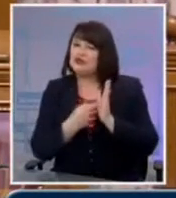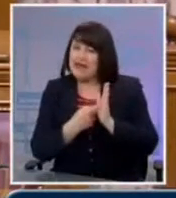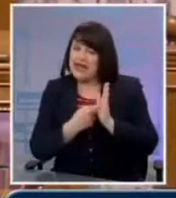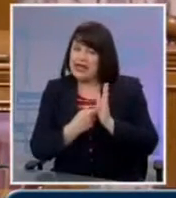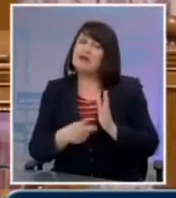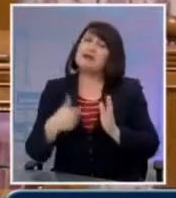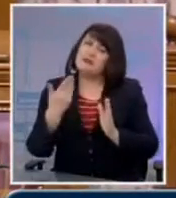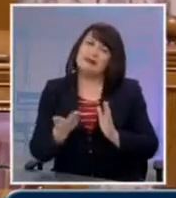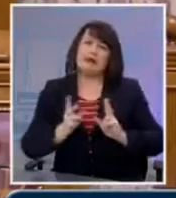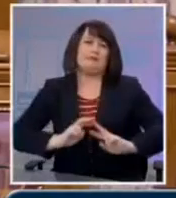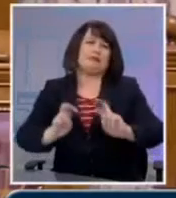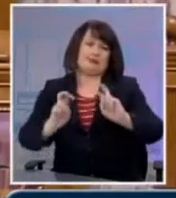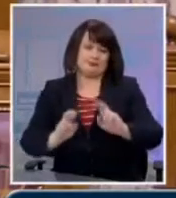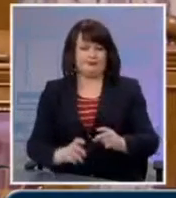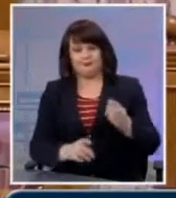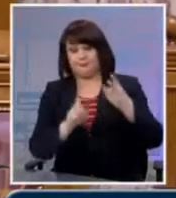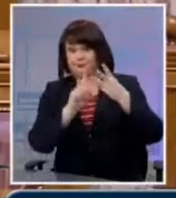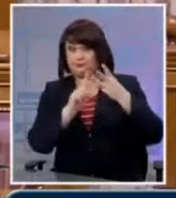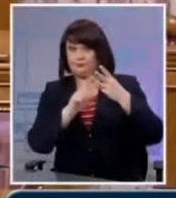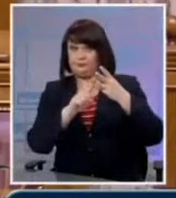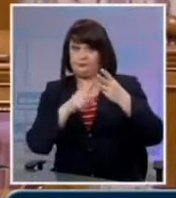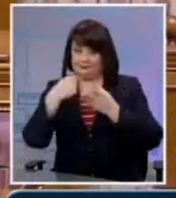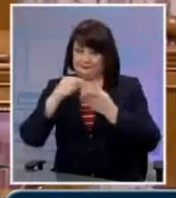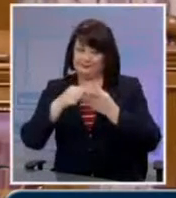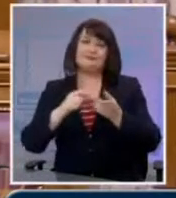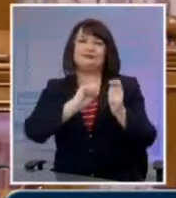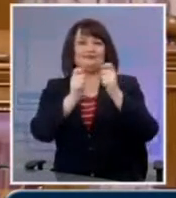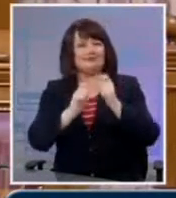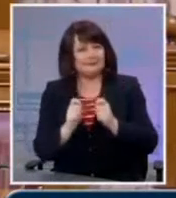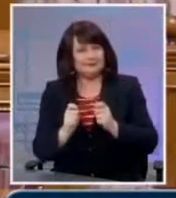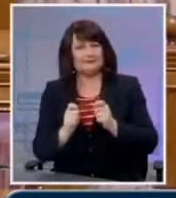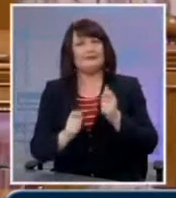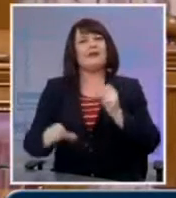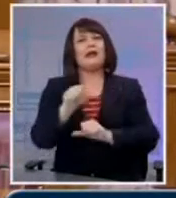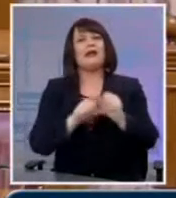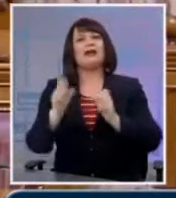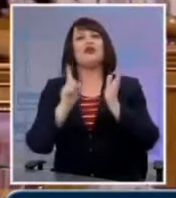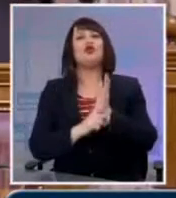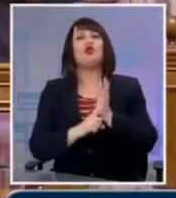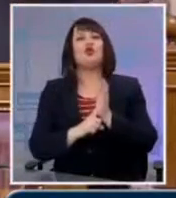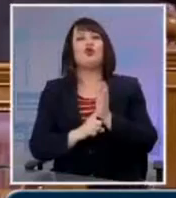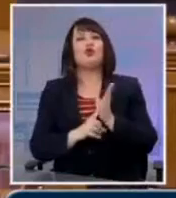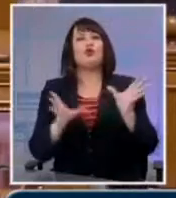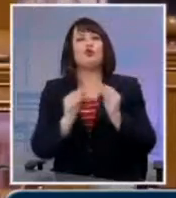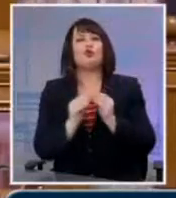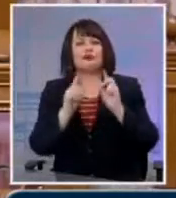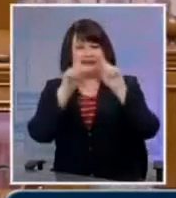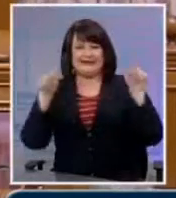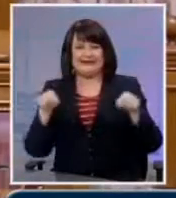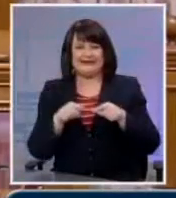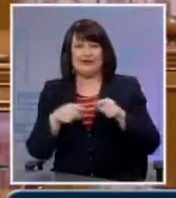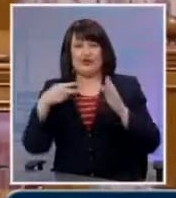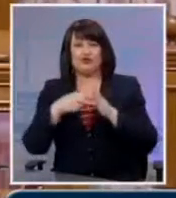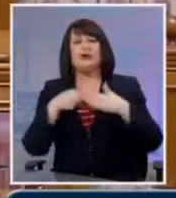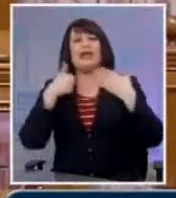τρίτη βελτίωση αφορά στην τροποποίηση του νόμου περί τιτλοποίησης του 2006